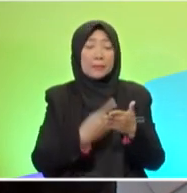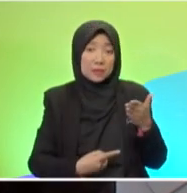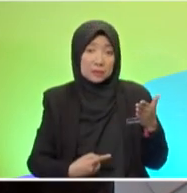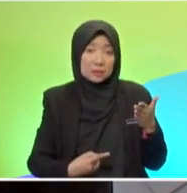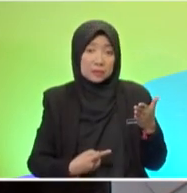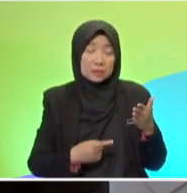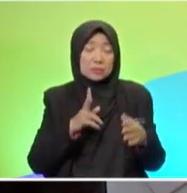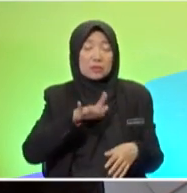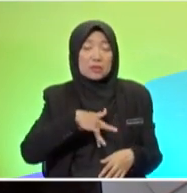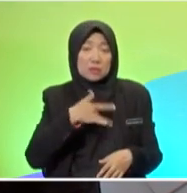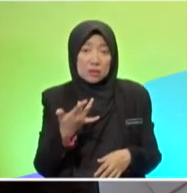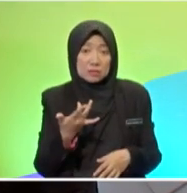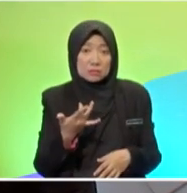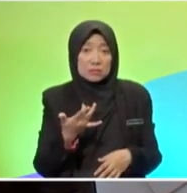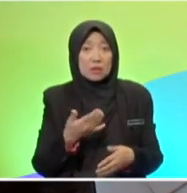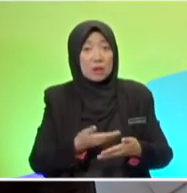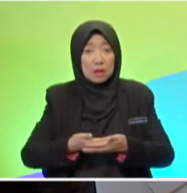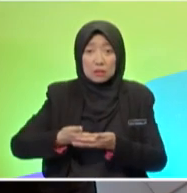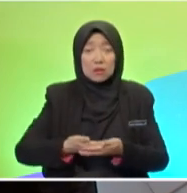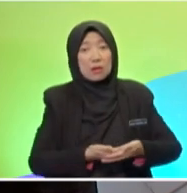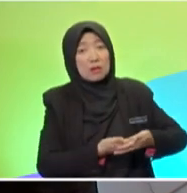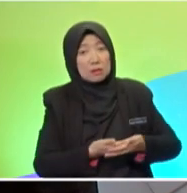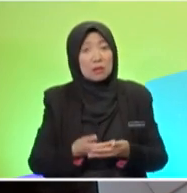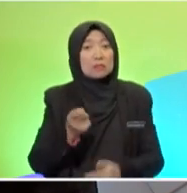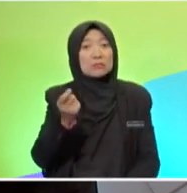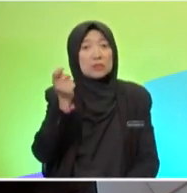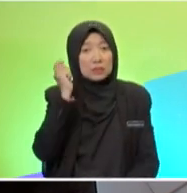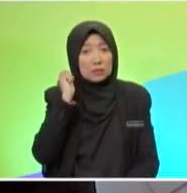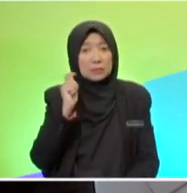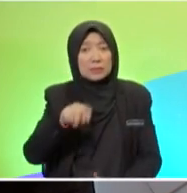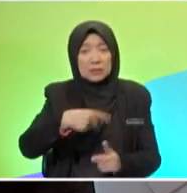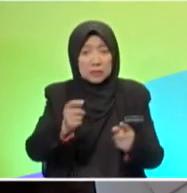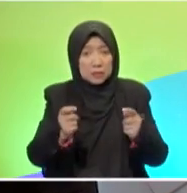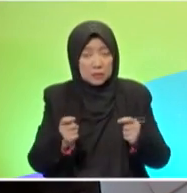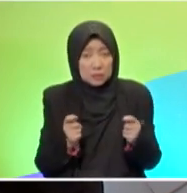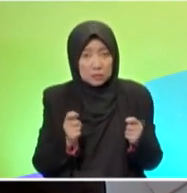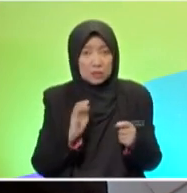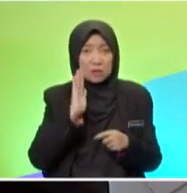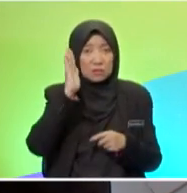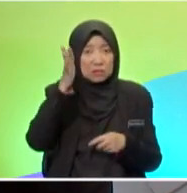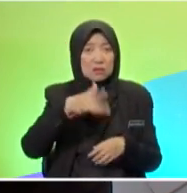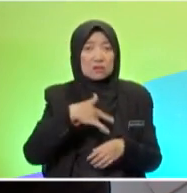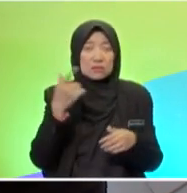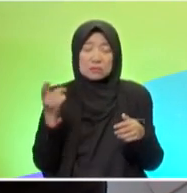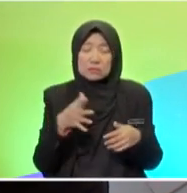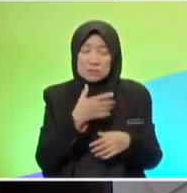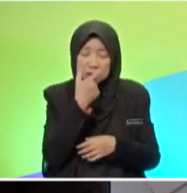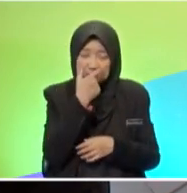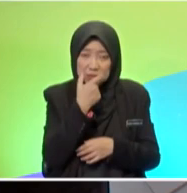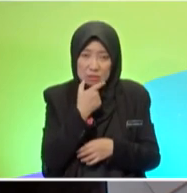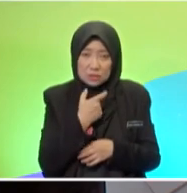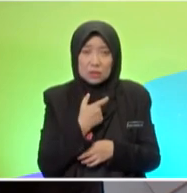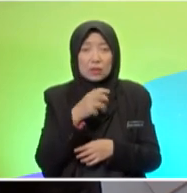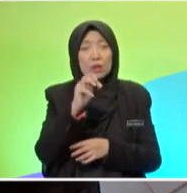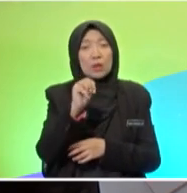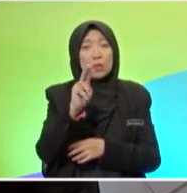anak-anak nih tadi daripada rasa menerima benda tersebut mereka mulai acara sedih mereka rasa kemurungan